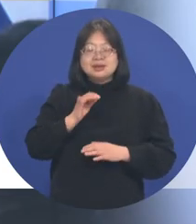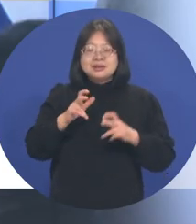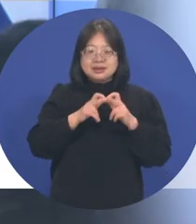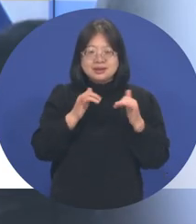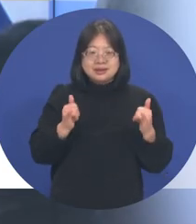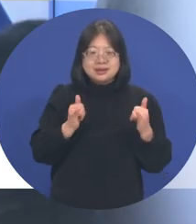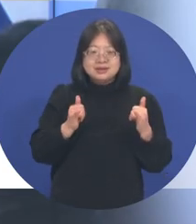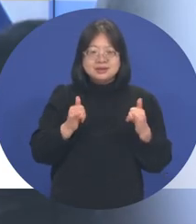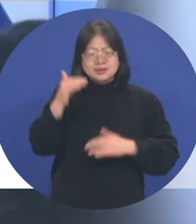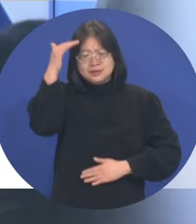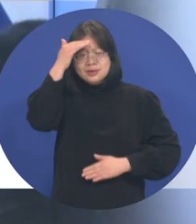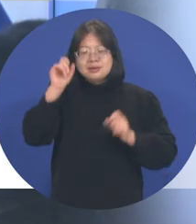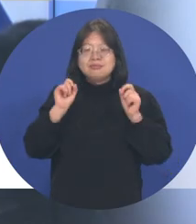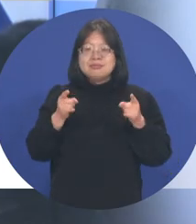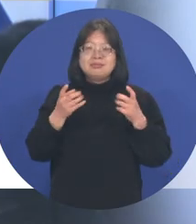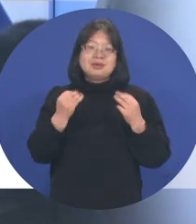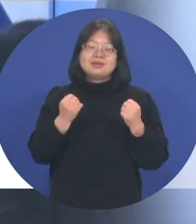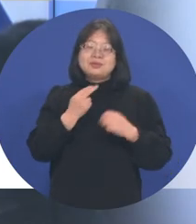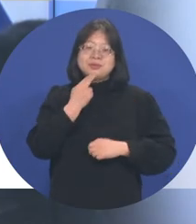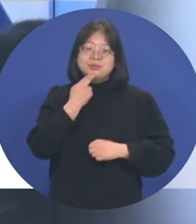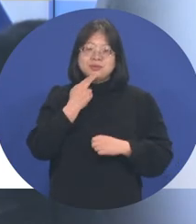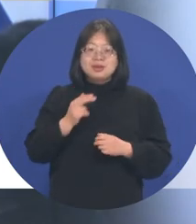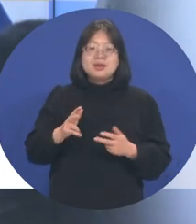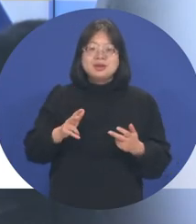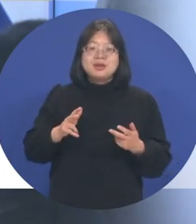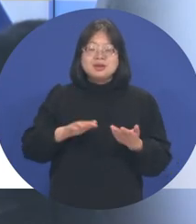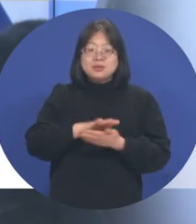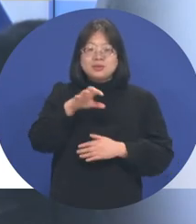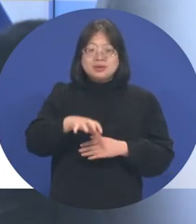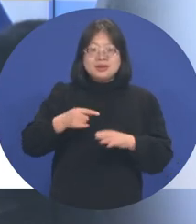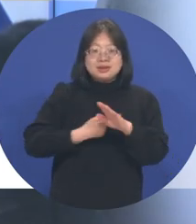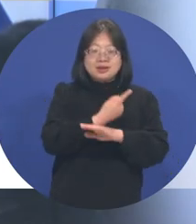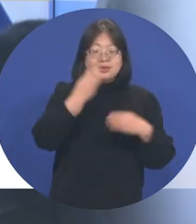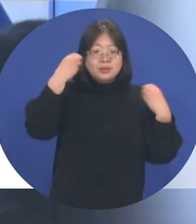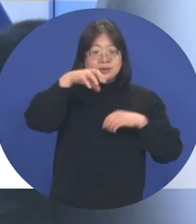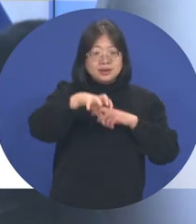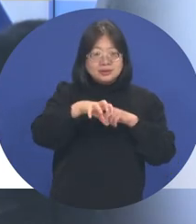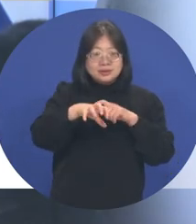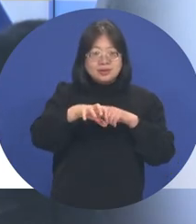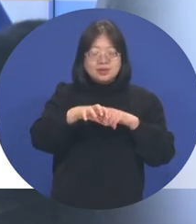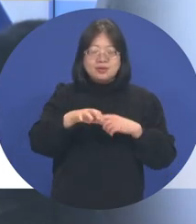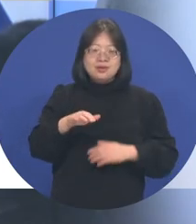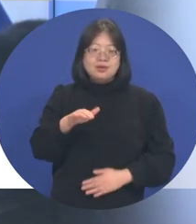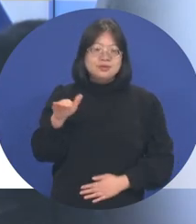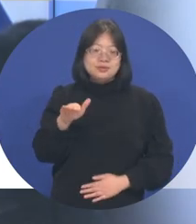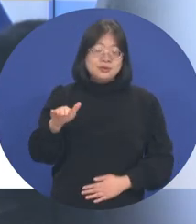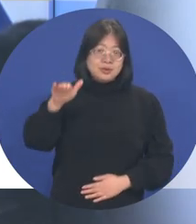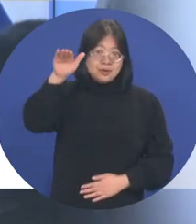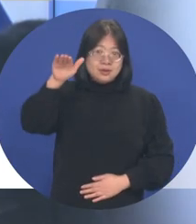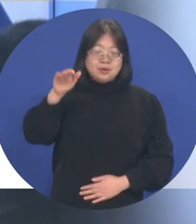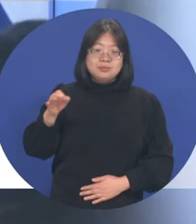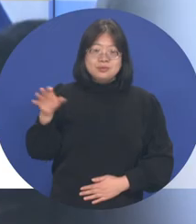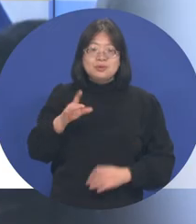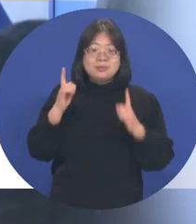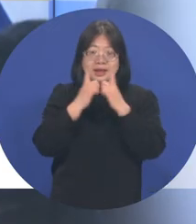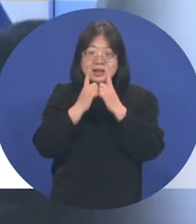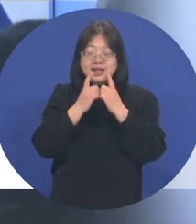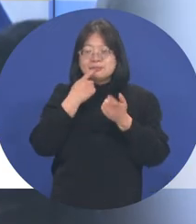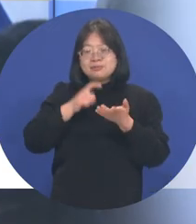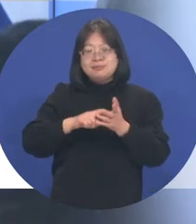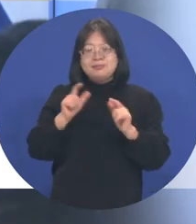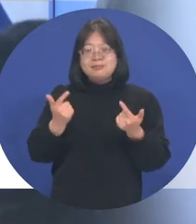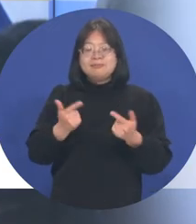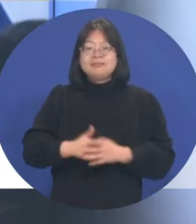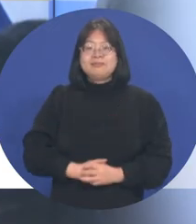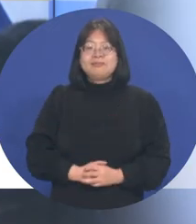장애인들은 관람 기회가 많지 않고 공원이나 야외 공연장 등 일상 속에서도 수준 높은 공연을 무료로 만나기란